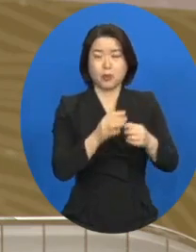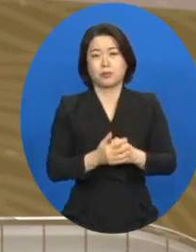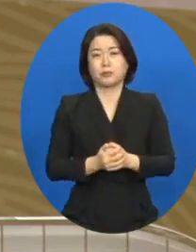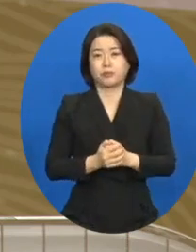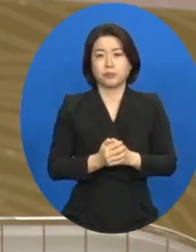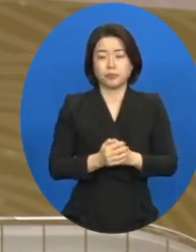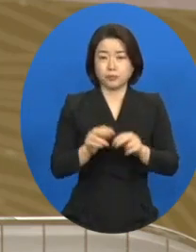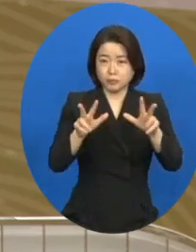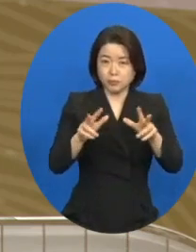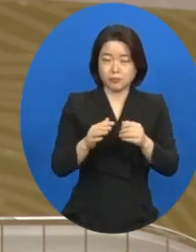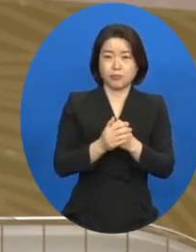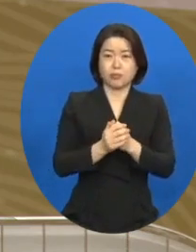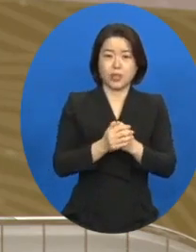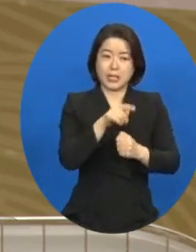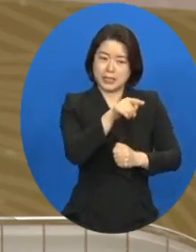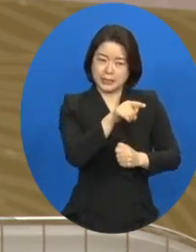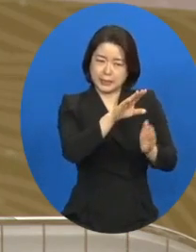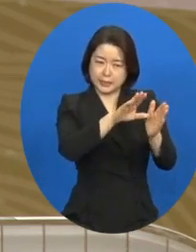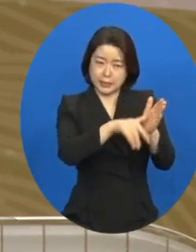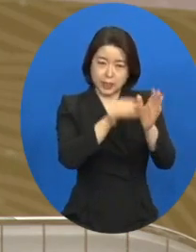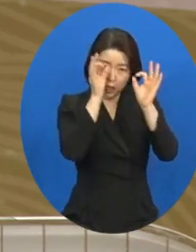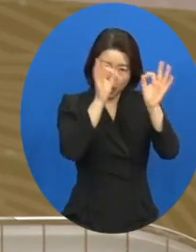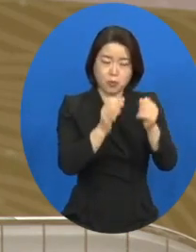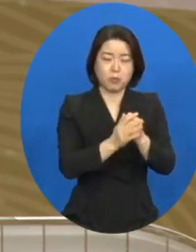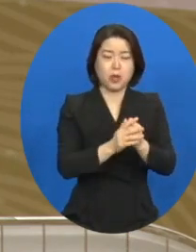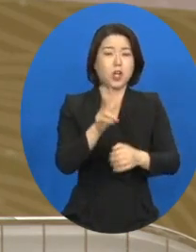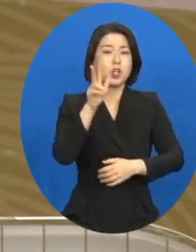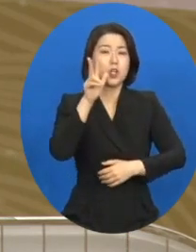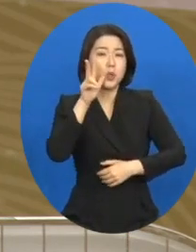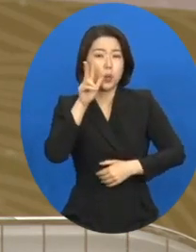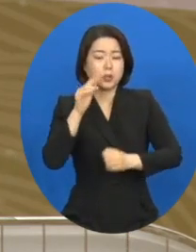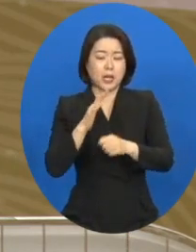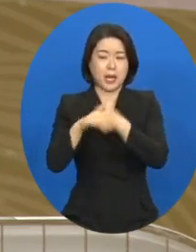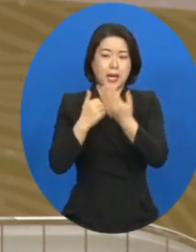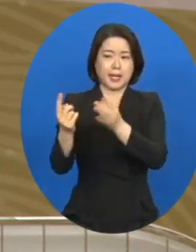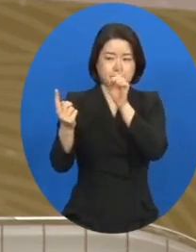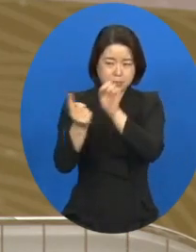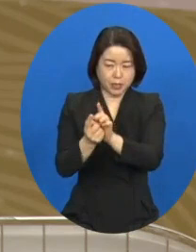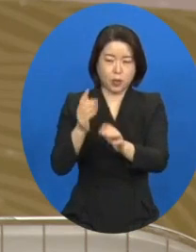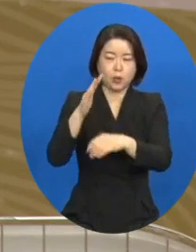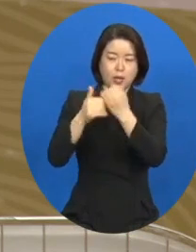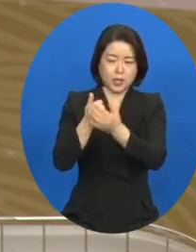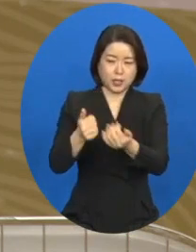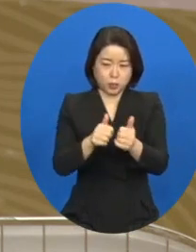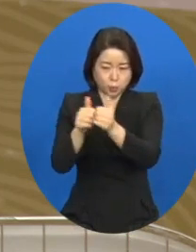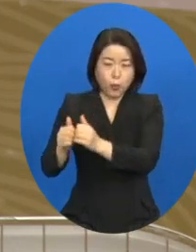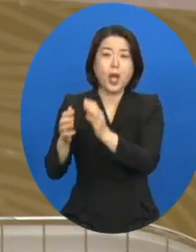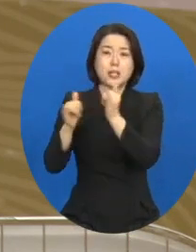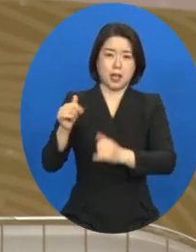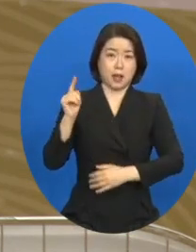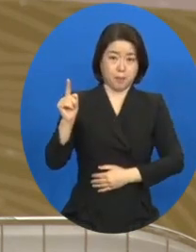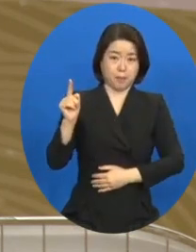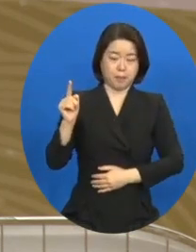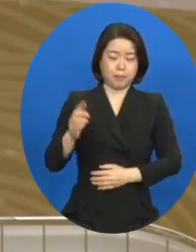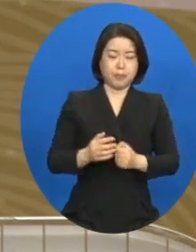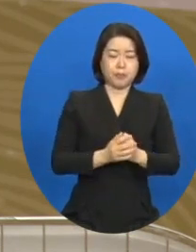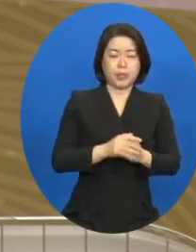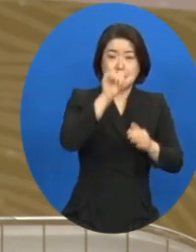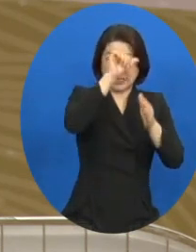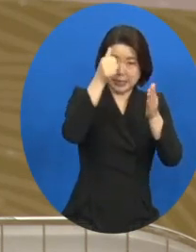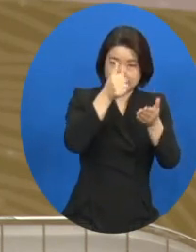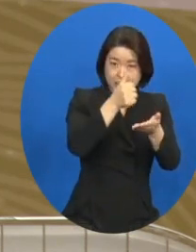지금 요 당시로 말하면 여호수아는 하나님을 만났고 하나님과 동행하는 사람이었고,